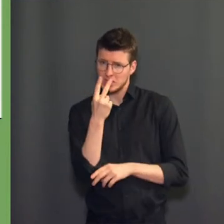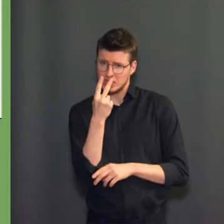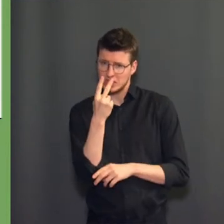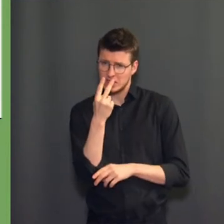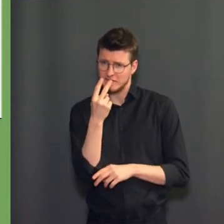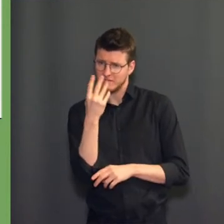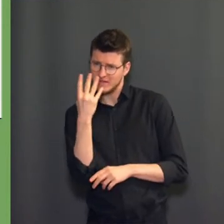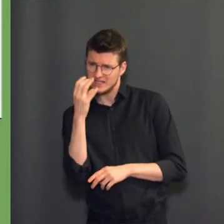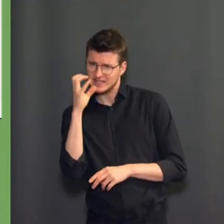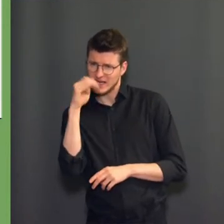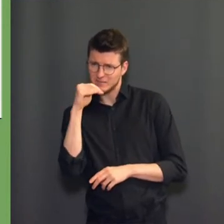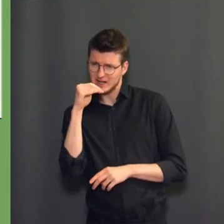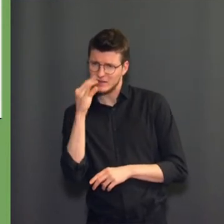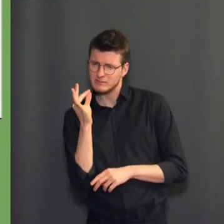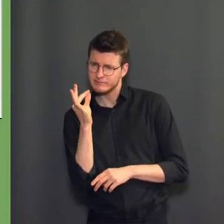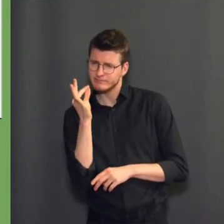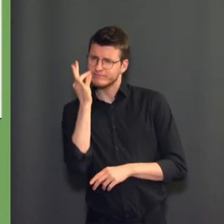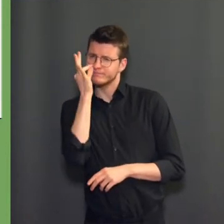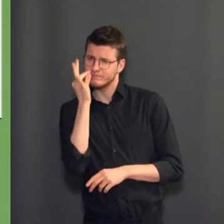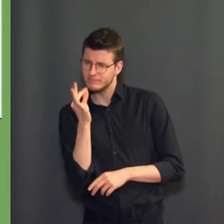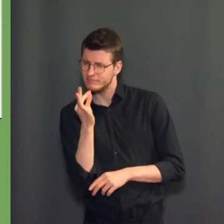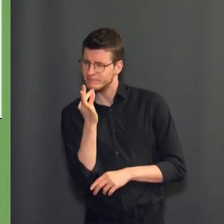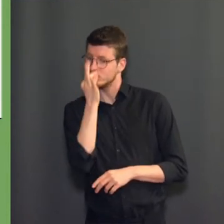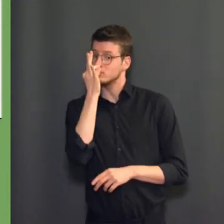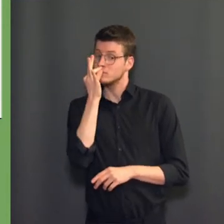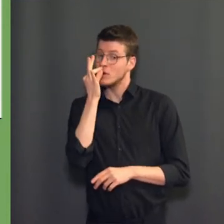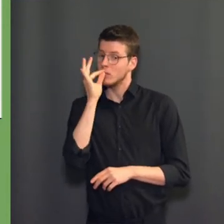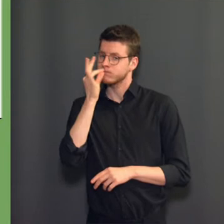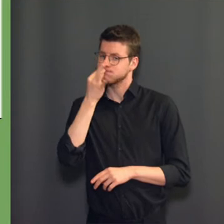steekt en ronddraait.